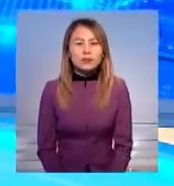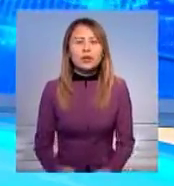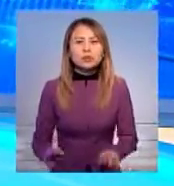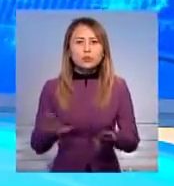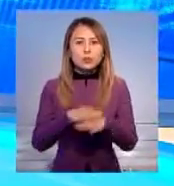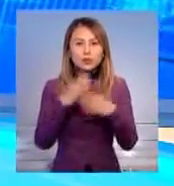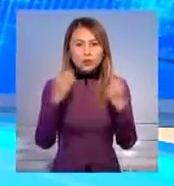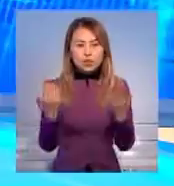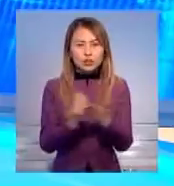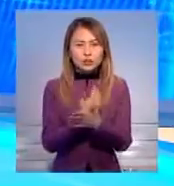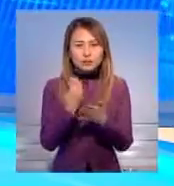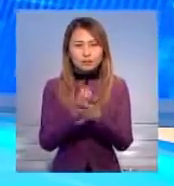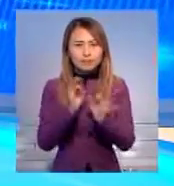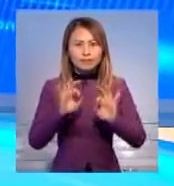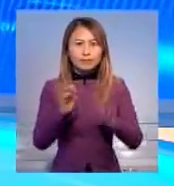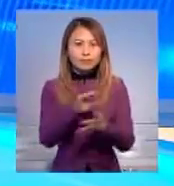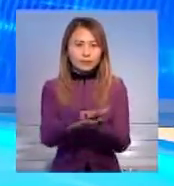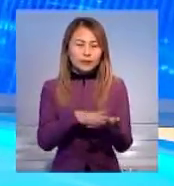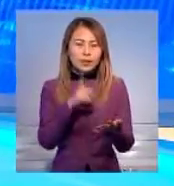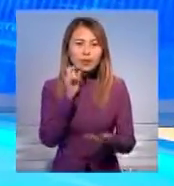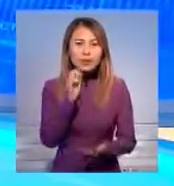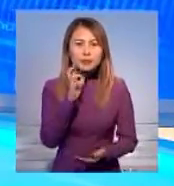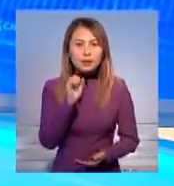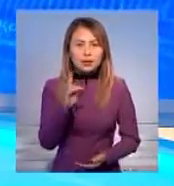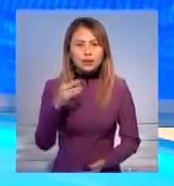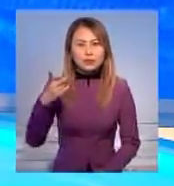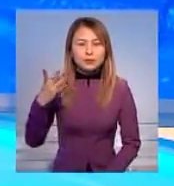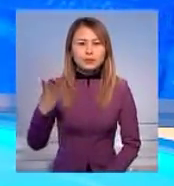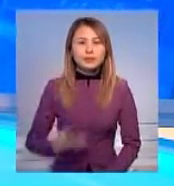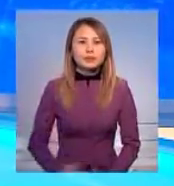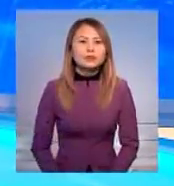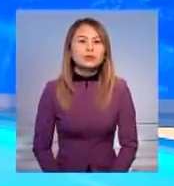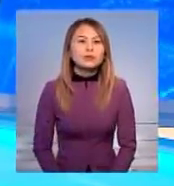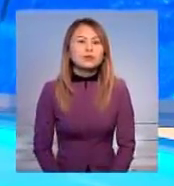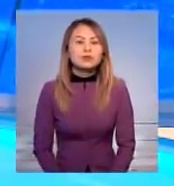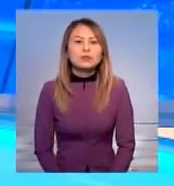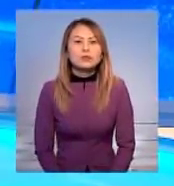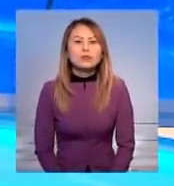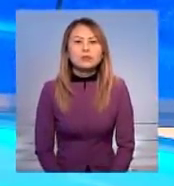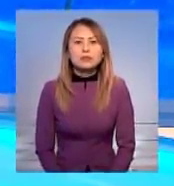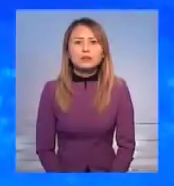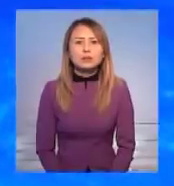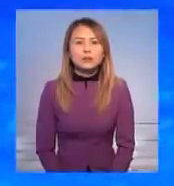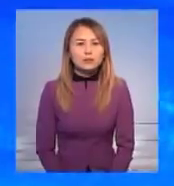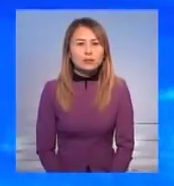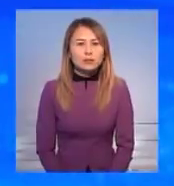Қайырлы күн, басты ақпарат арнауы жұмысын жалғастырады. Студияда Марал Байғара, сурдо аудармашы Жанбота Сәрсенбаева.